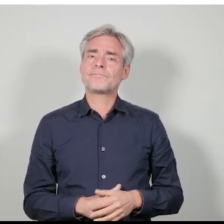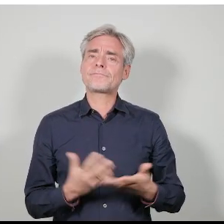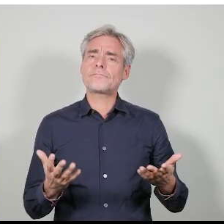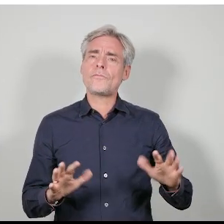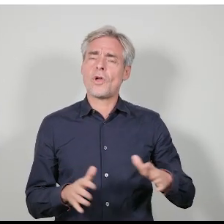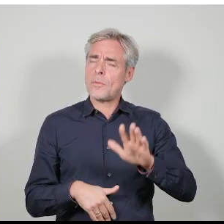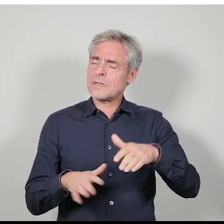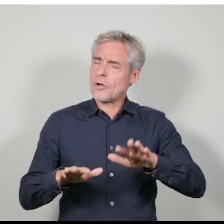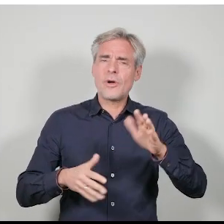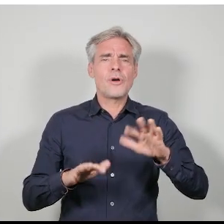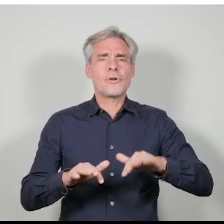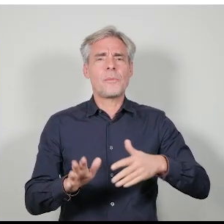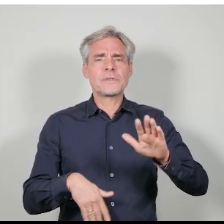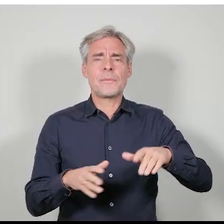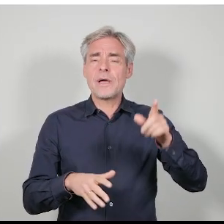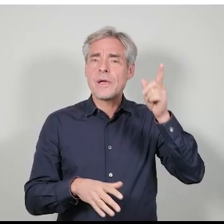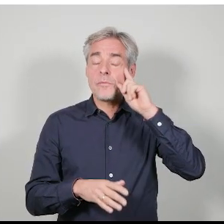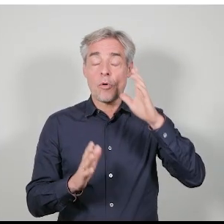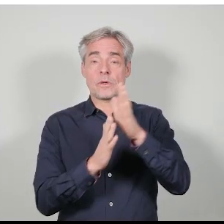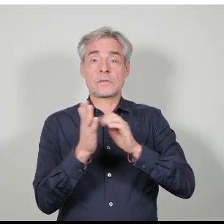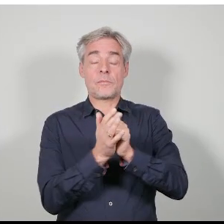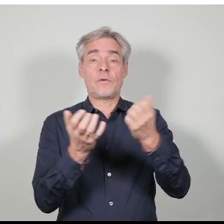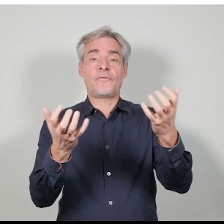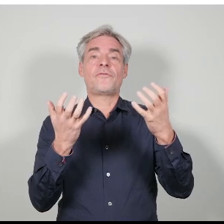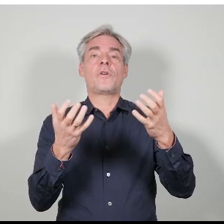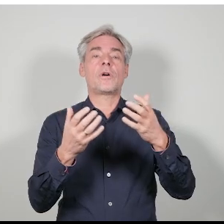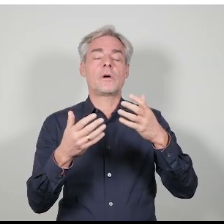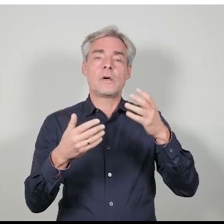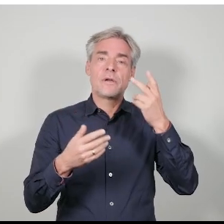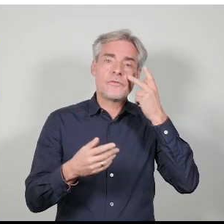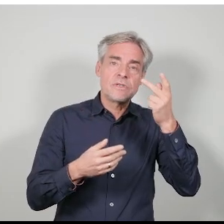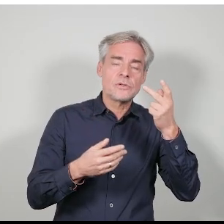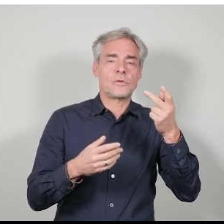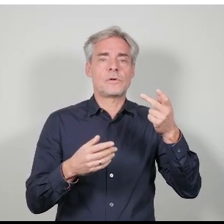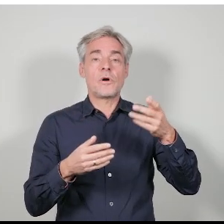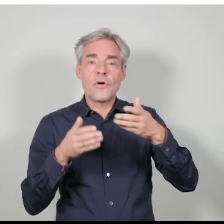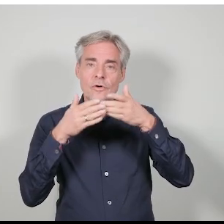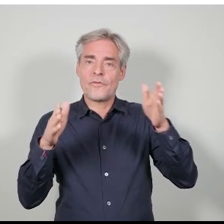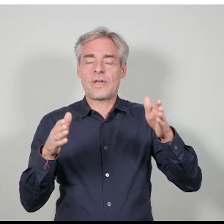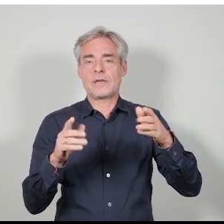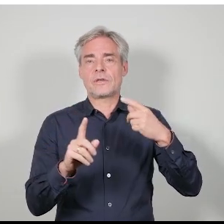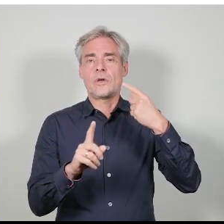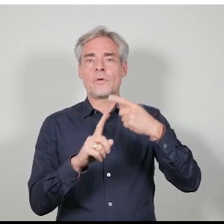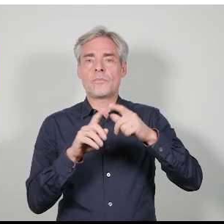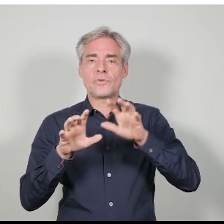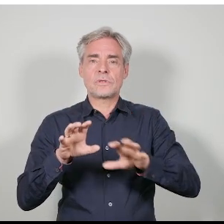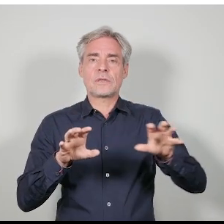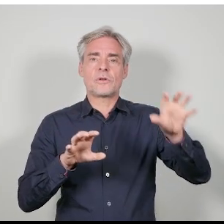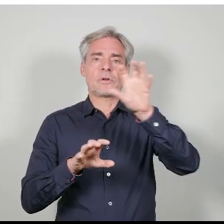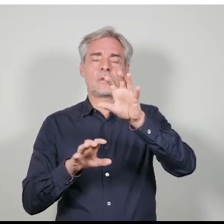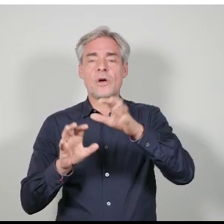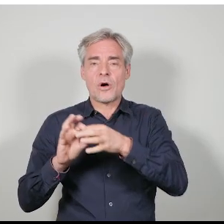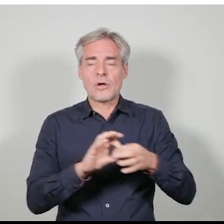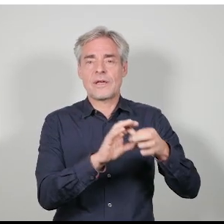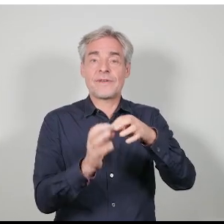est-ce qu'il fonctionne et en quoi est-ce qu'il est emblématique de cette approche là aussi ouverte et là aussi territorialement en